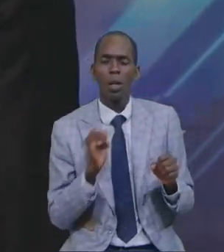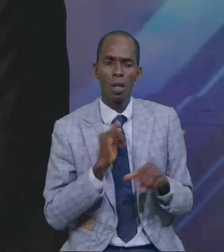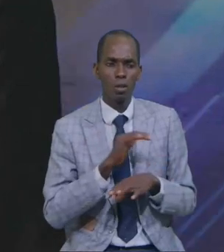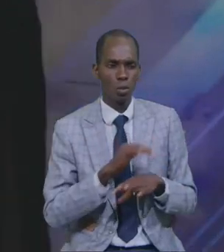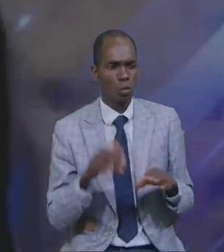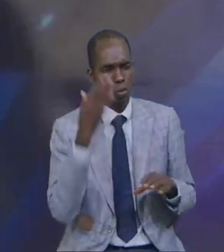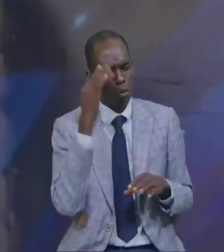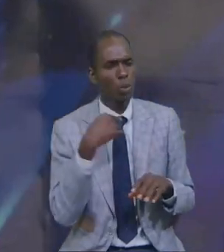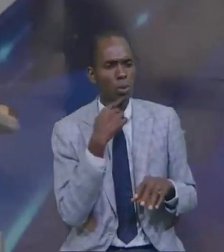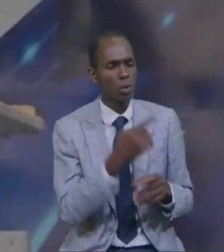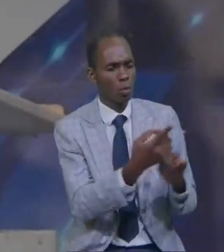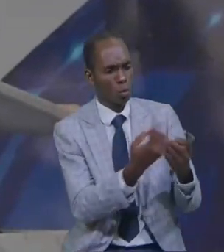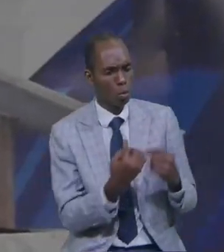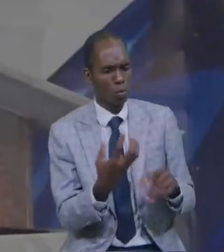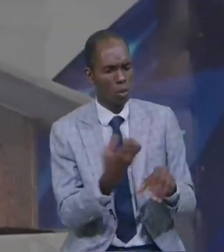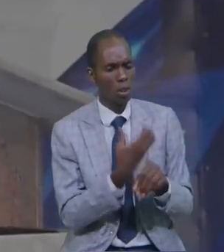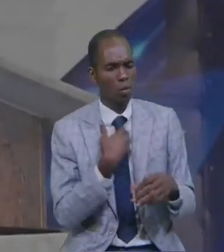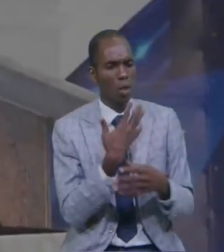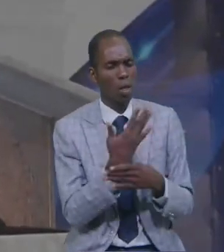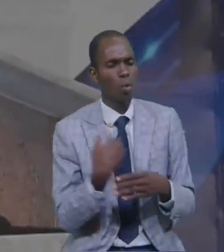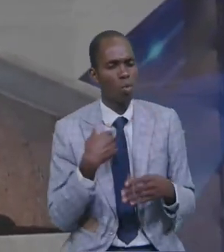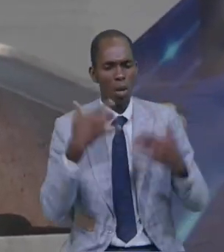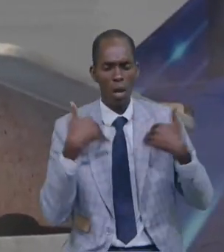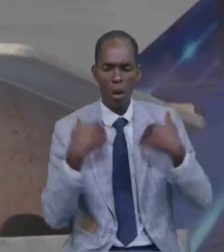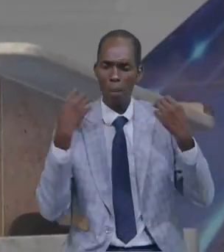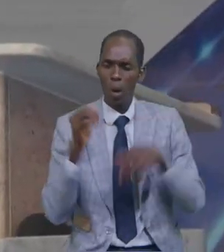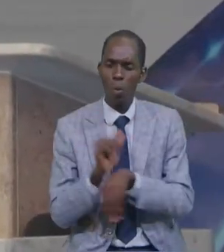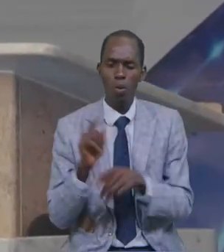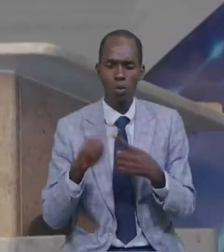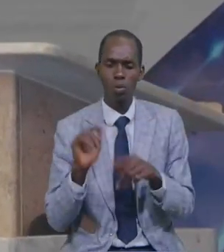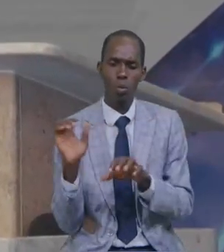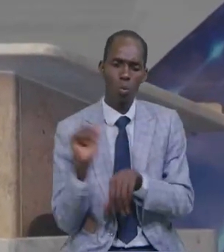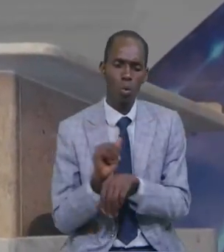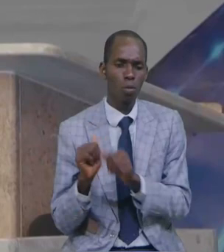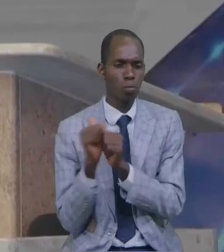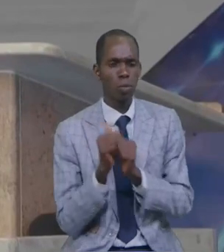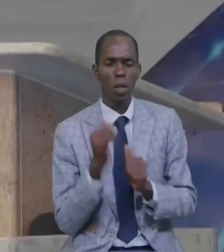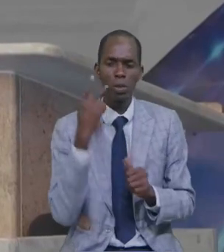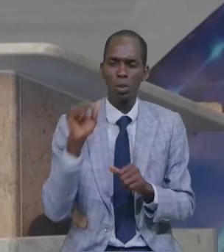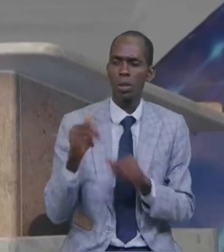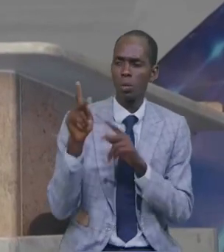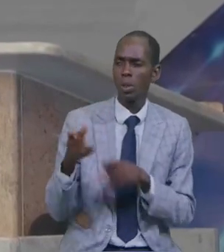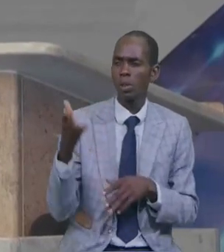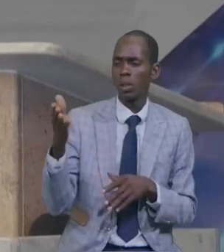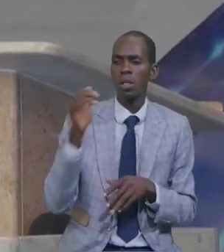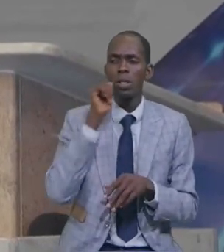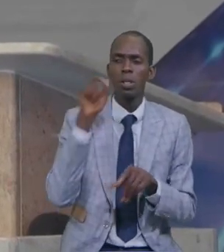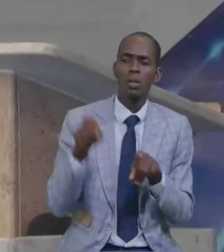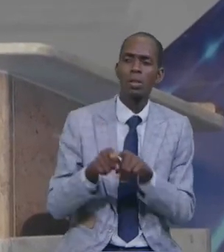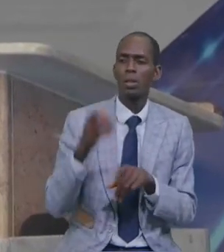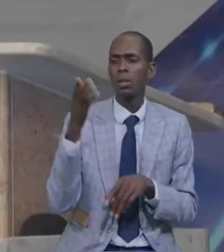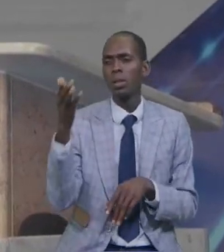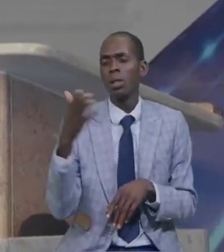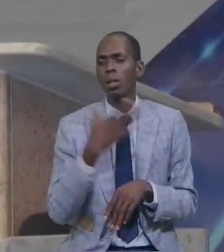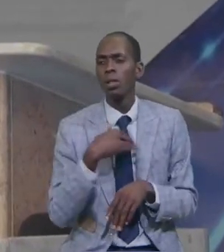personne là-bas. Une soeur là-bas. Et je dis, ah, tu es né de nouveau. Oh, qu'est-ce que tu fais? Il y a beaucoup à faire.